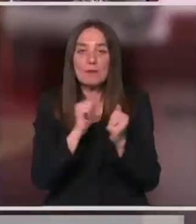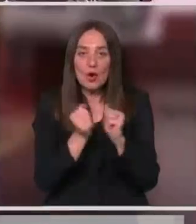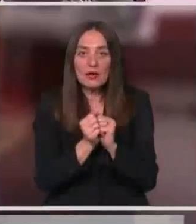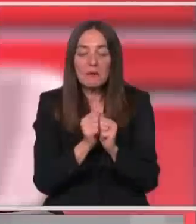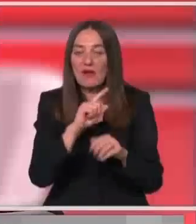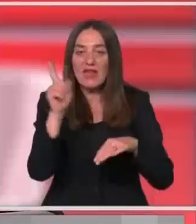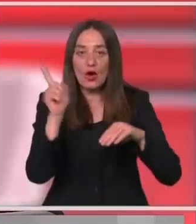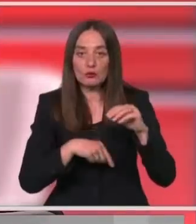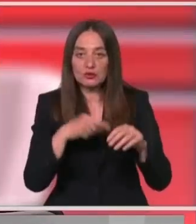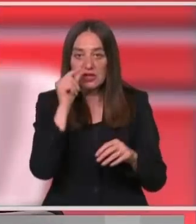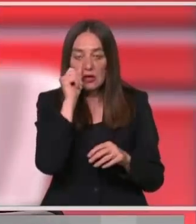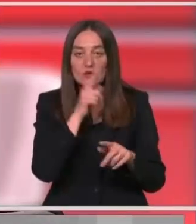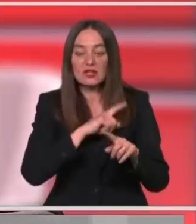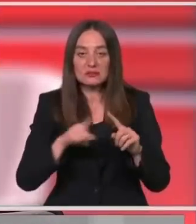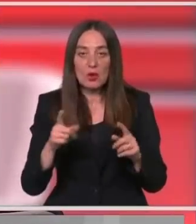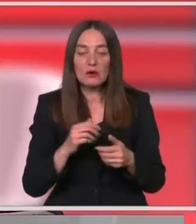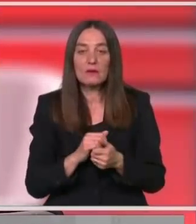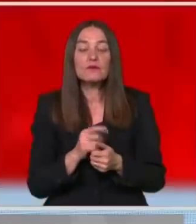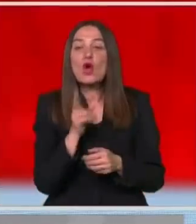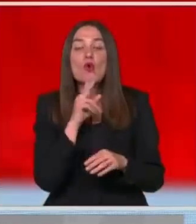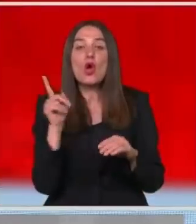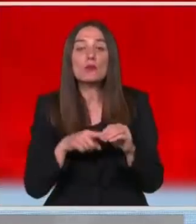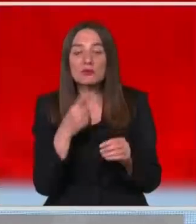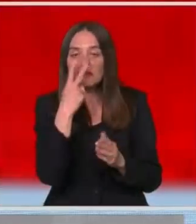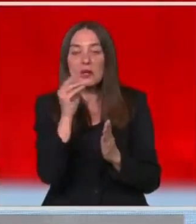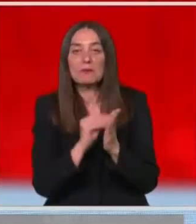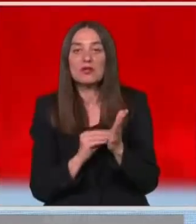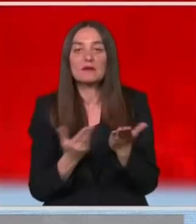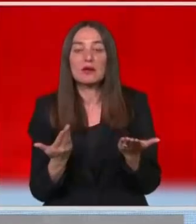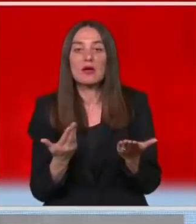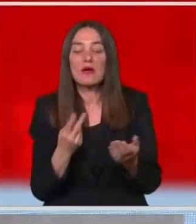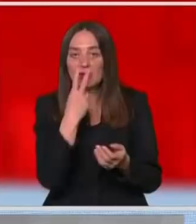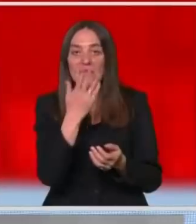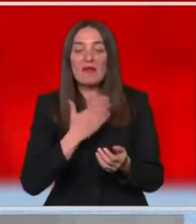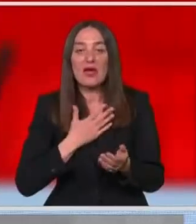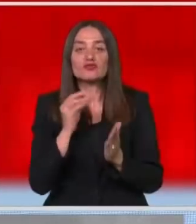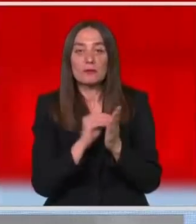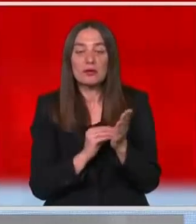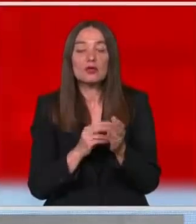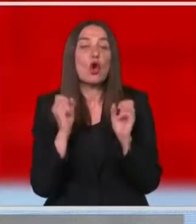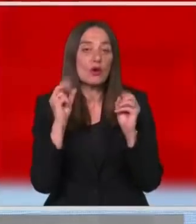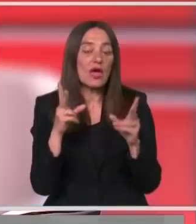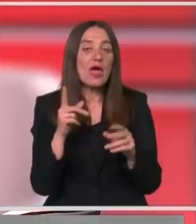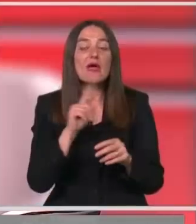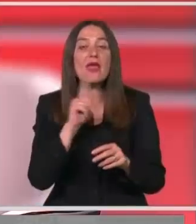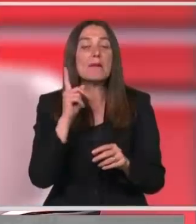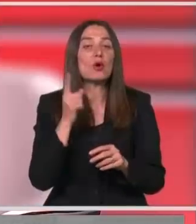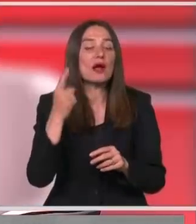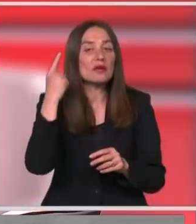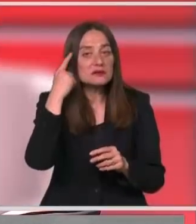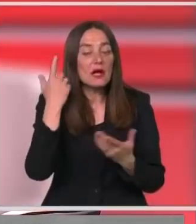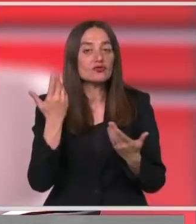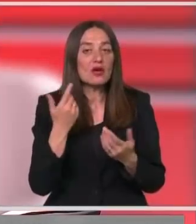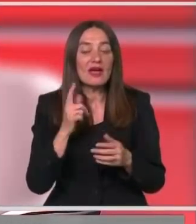se ne otpuste ljudi zbog... Ali ko je otpušten? Pa pogledajte podatke naše. Ne, nema, okej. Poredite naše podatke, Jovana, sa podacima iz Amerike. Ali isto tako ne mora da znači da... Niko ne